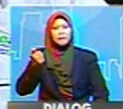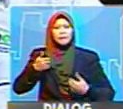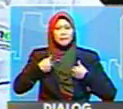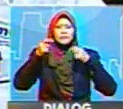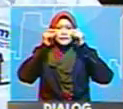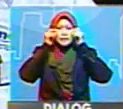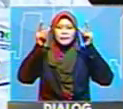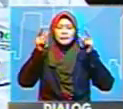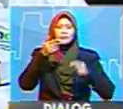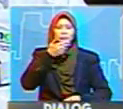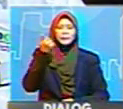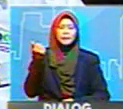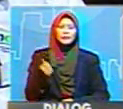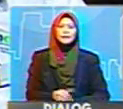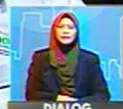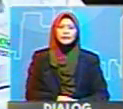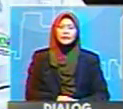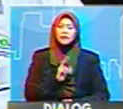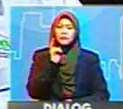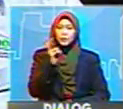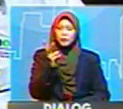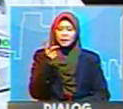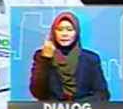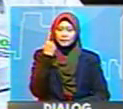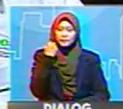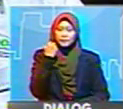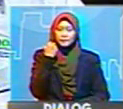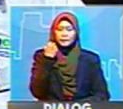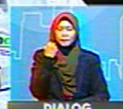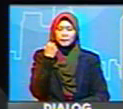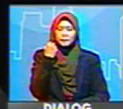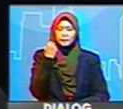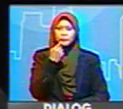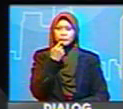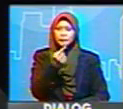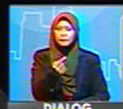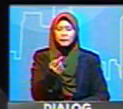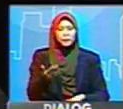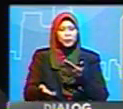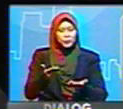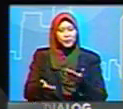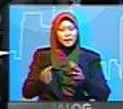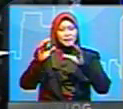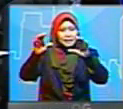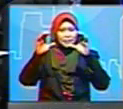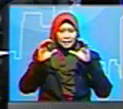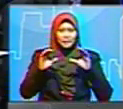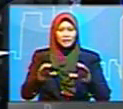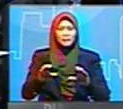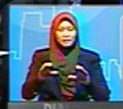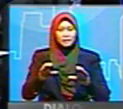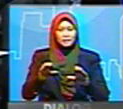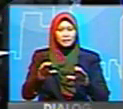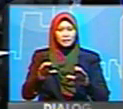kesedaran yang keduanya mungkin seperti yang dikatakan oleh saudara tadi Mungkin cara mungkin cara